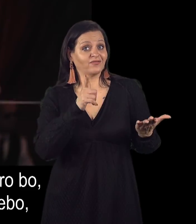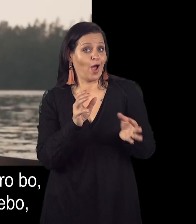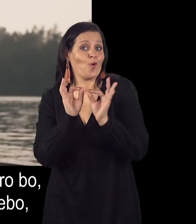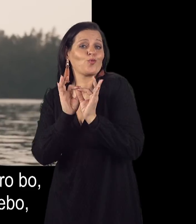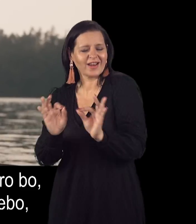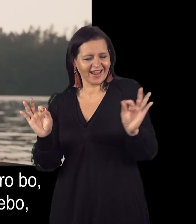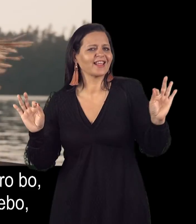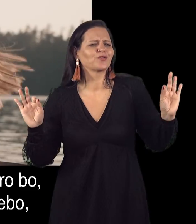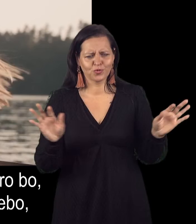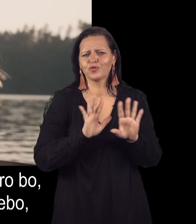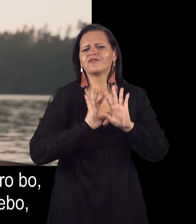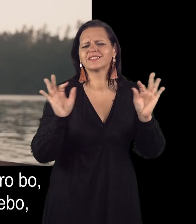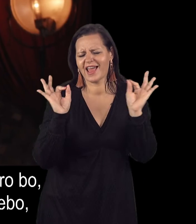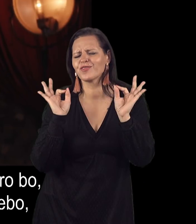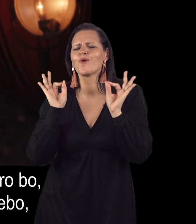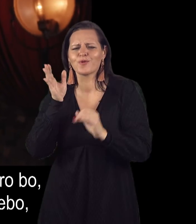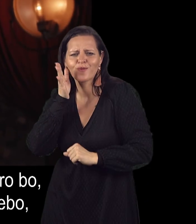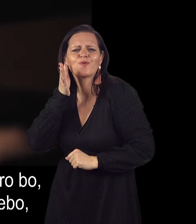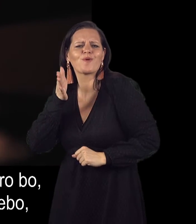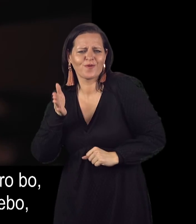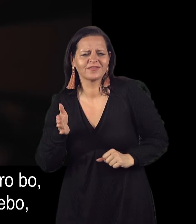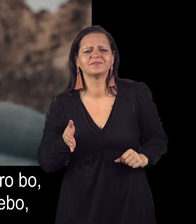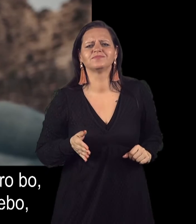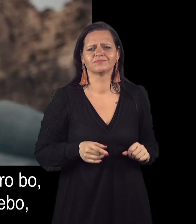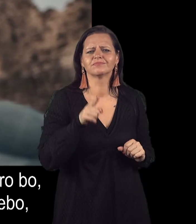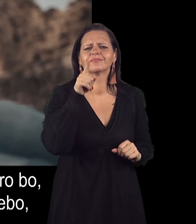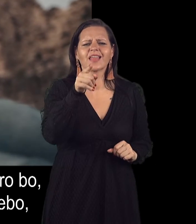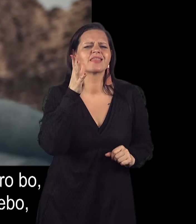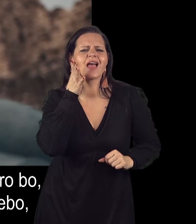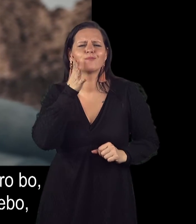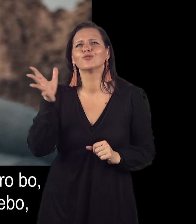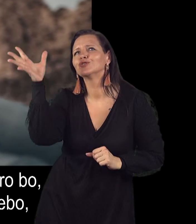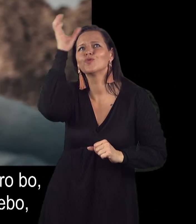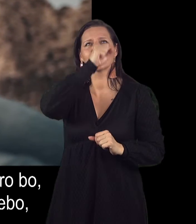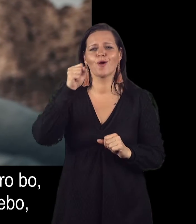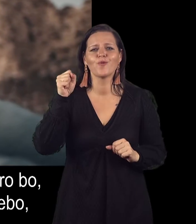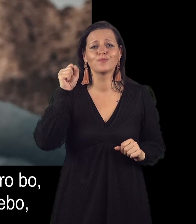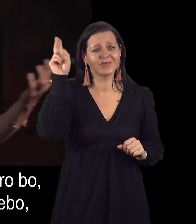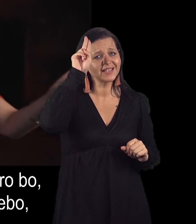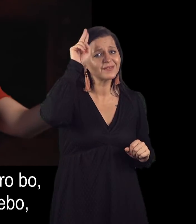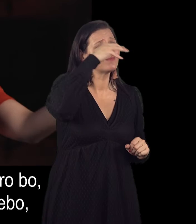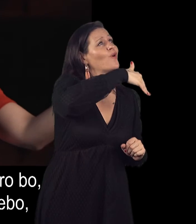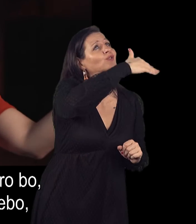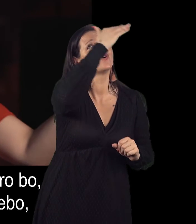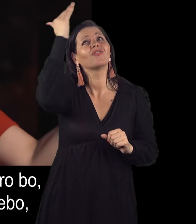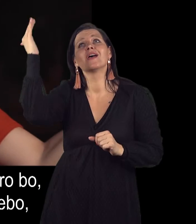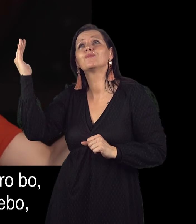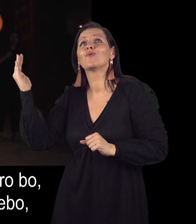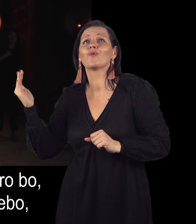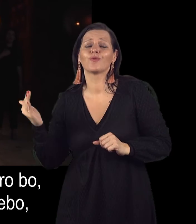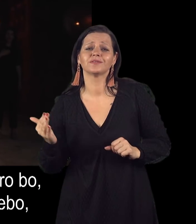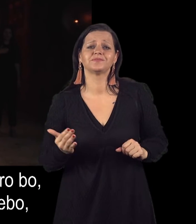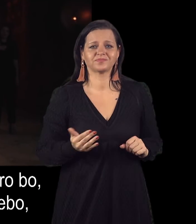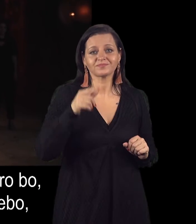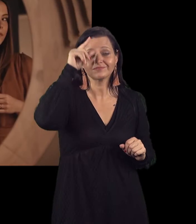Da sva v redu in vse dobro bo, da boš ujel mi modro nebo.